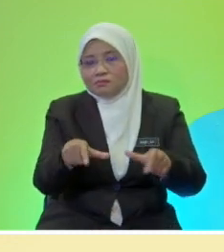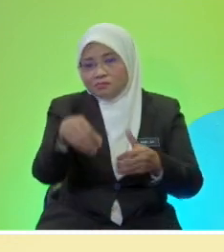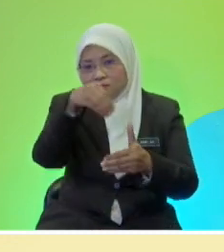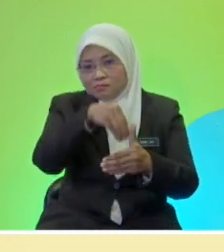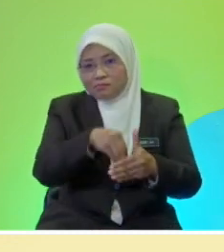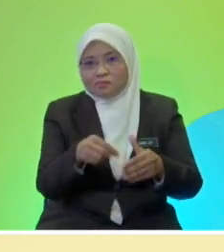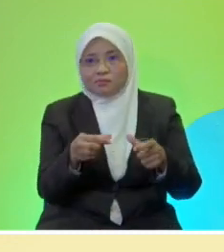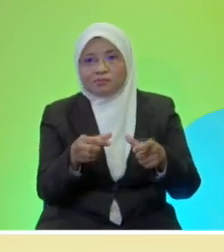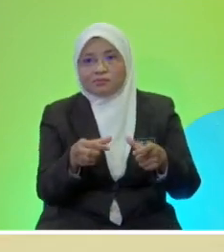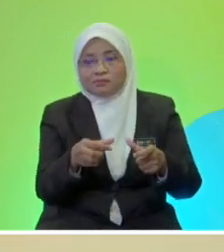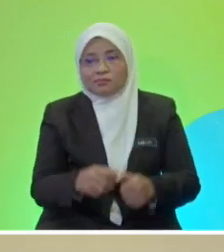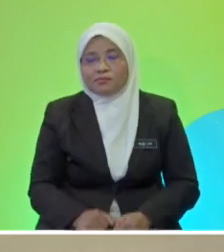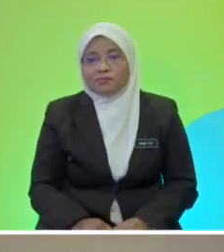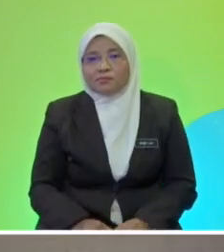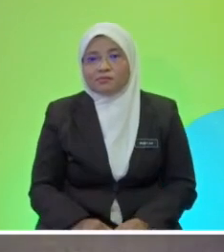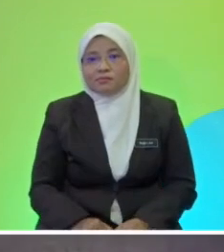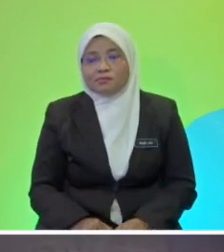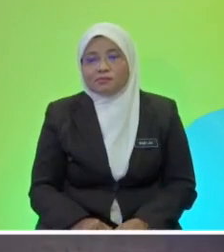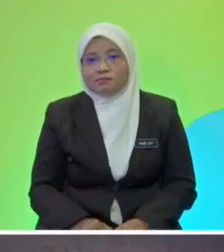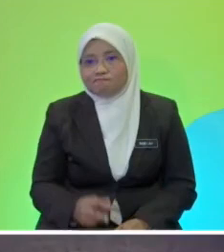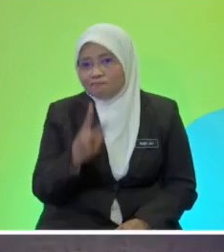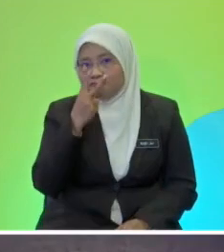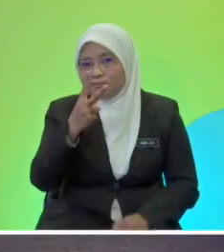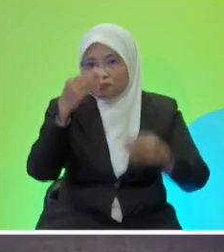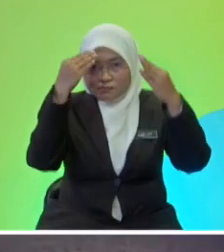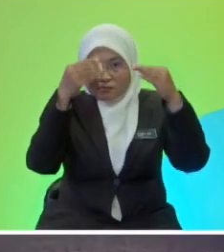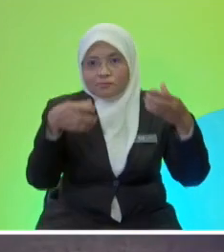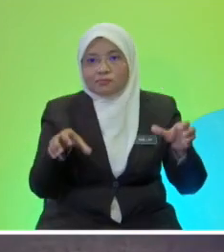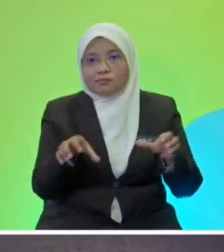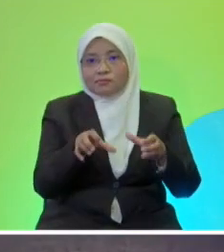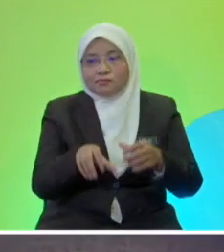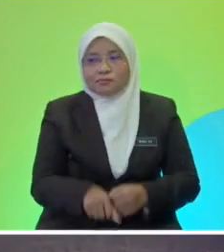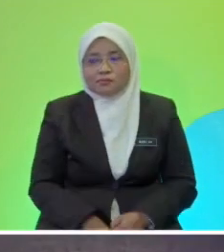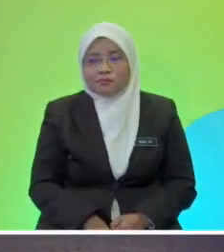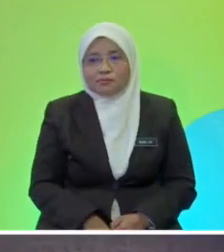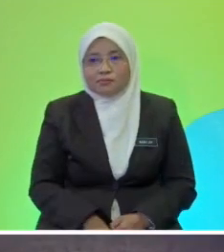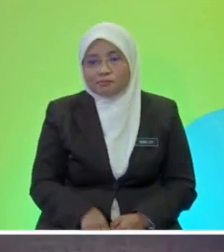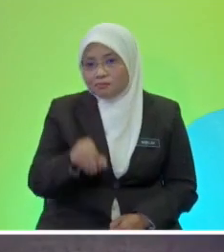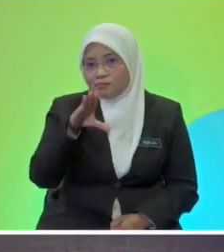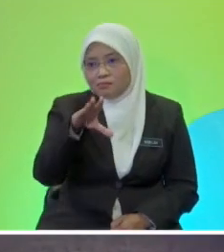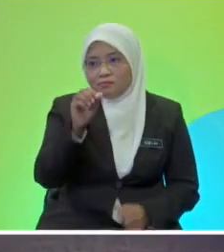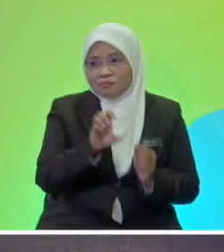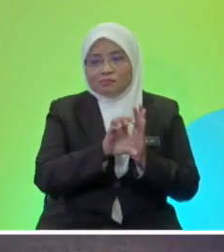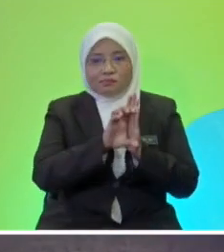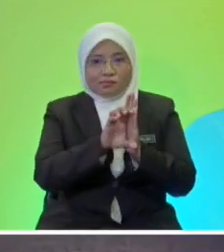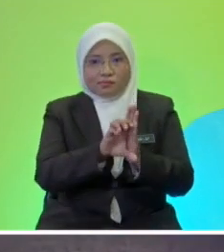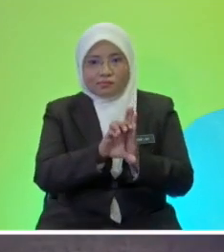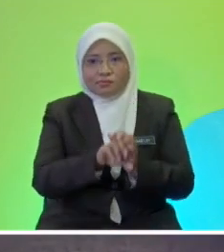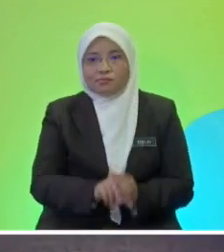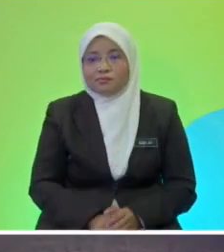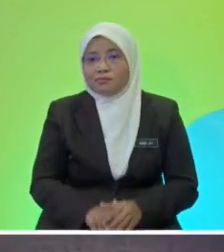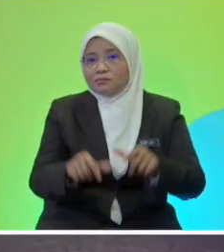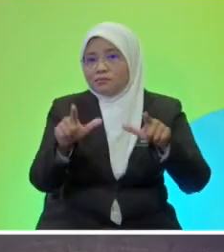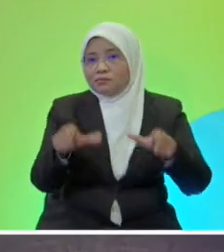oke kita ambil satu sampel di sini ya Oke kita ambil satu sampel Oke dan sampel tadi kita akan letak pada